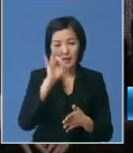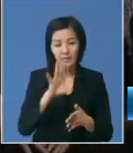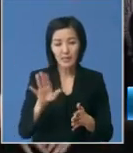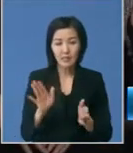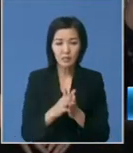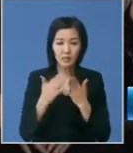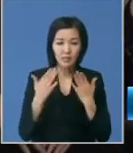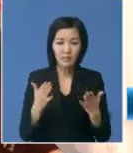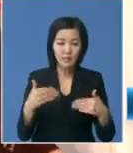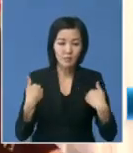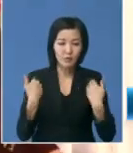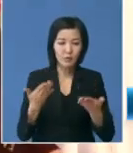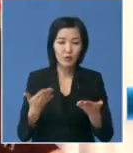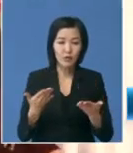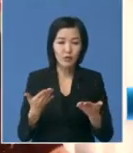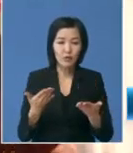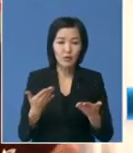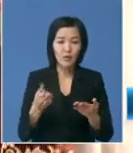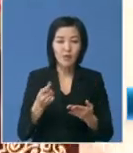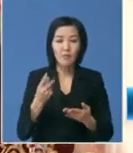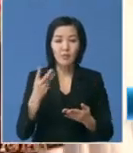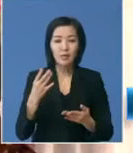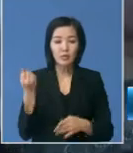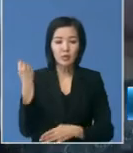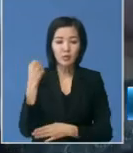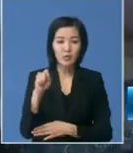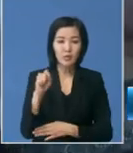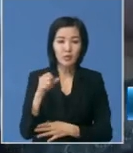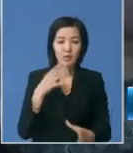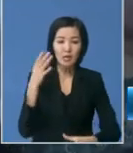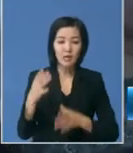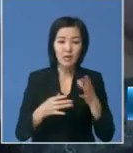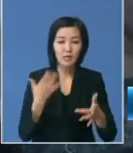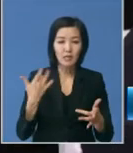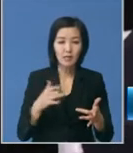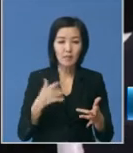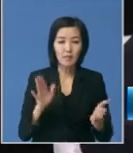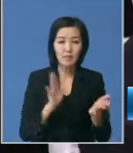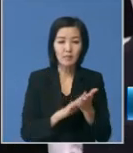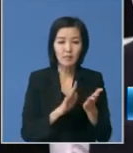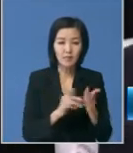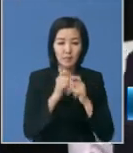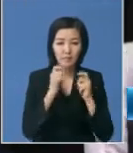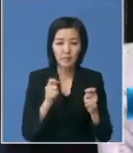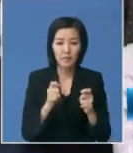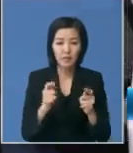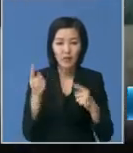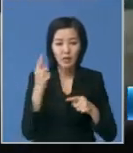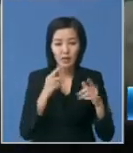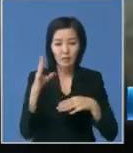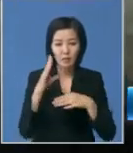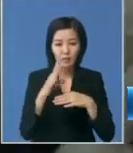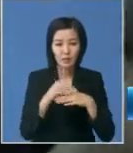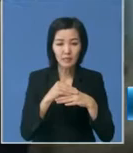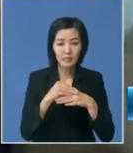кесіліп, облыстық жыр мүшәйраларының бірнеше мәрте жүлдегеріне халықаралық Жамбыл сыйлығы берілді. Шығармашылық кеште ақын